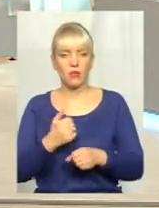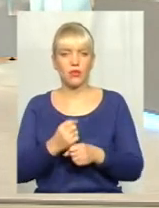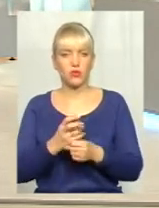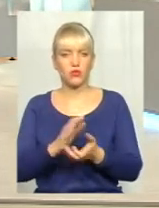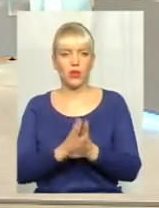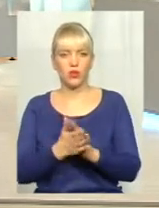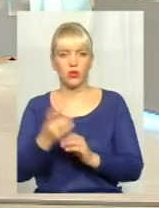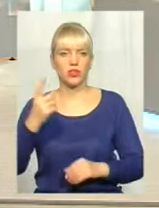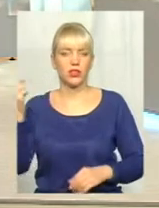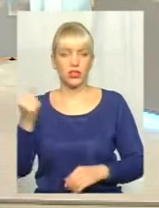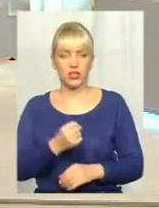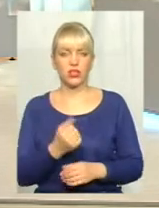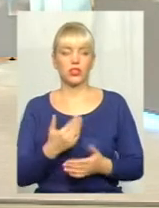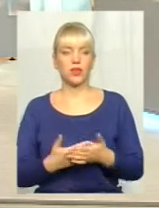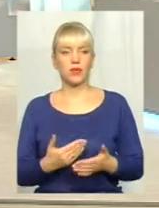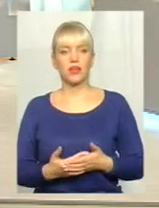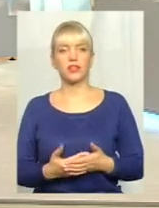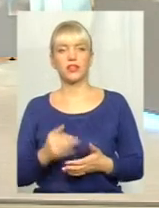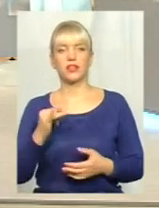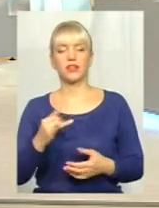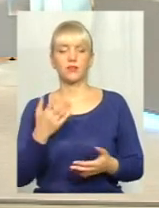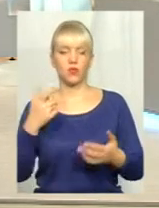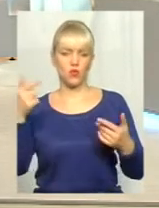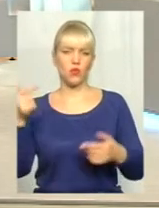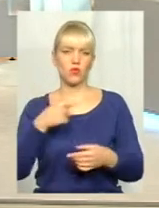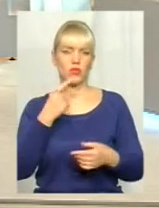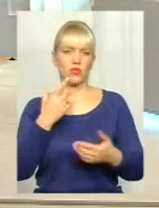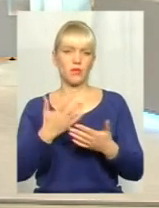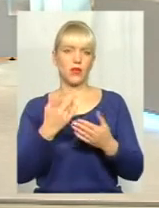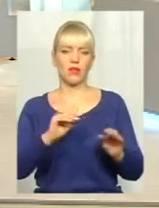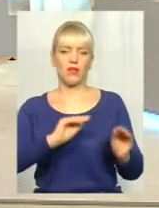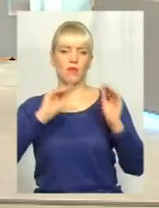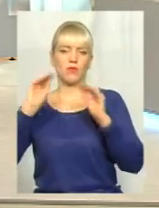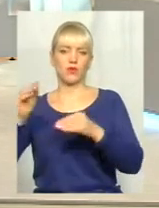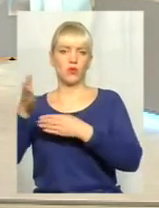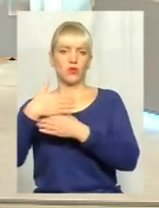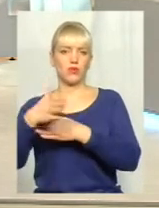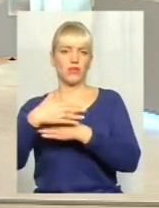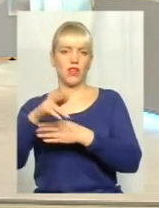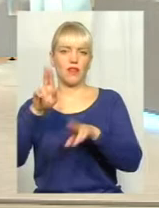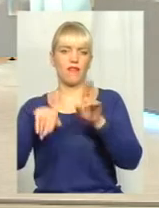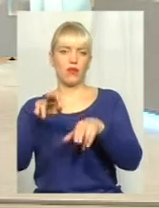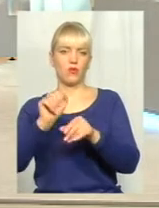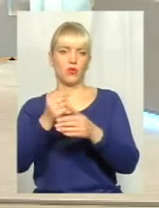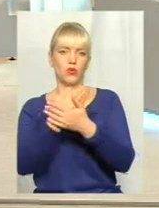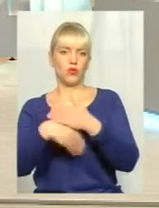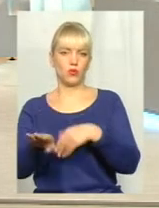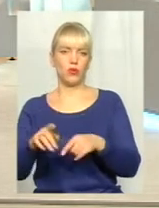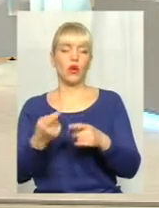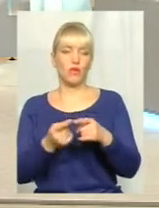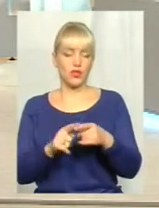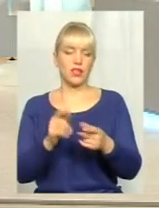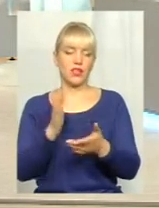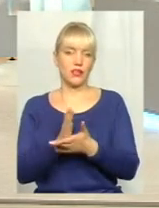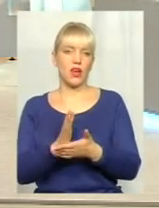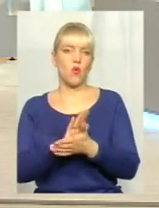тиждень, грубо кажучи, монтую одні двері, їх фарбую і йду. Ось угода, а не то, що